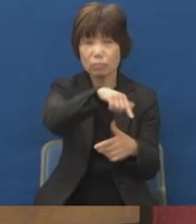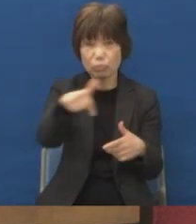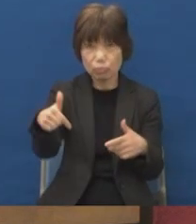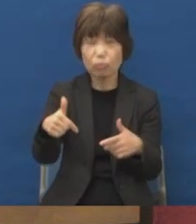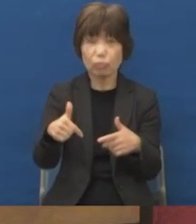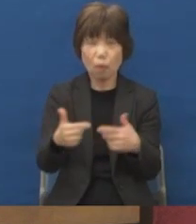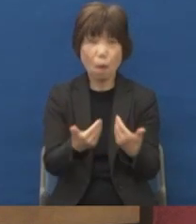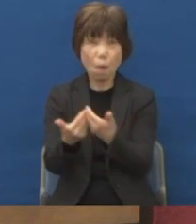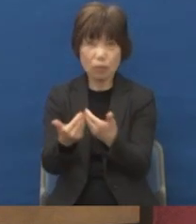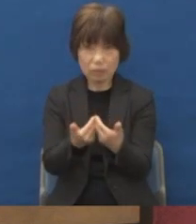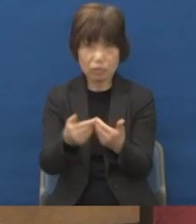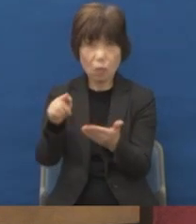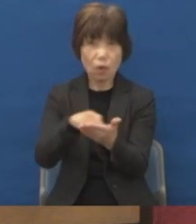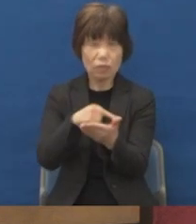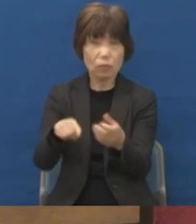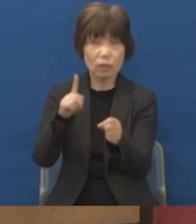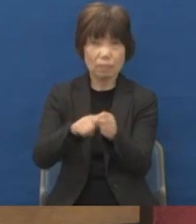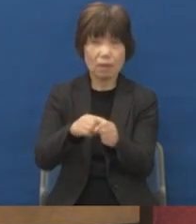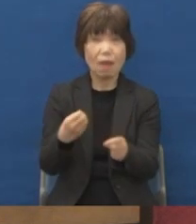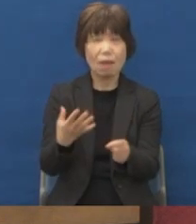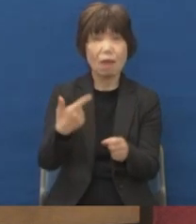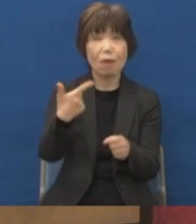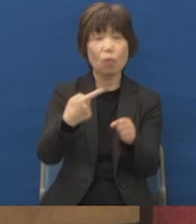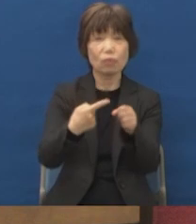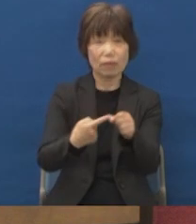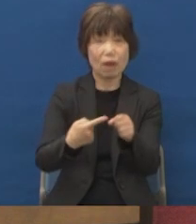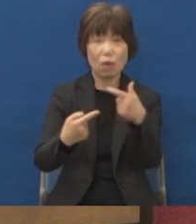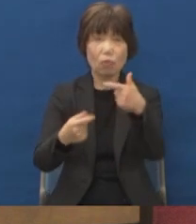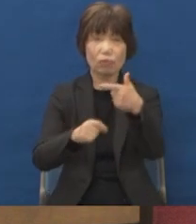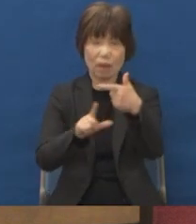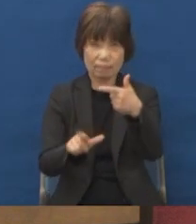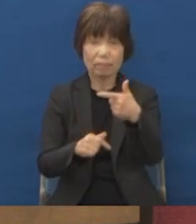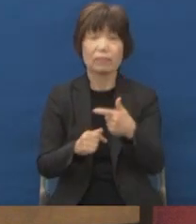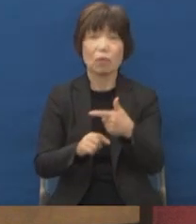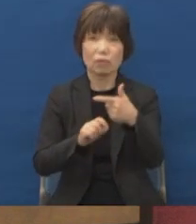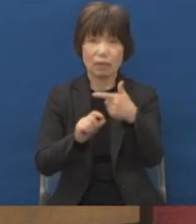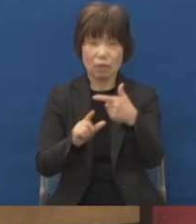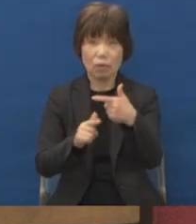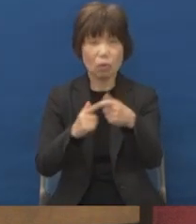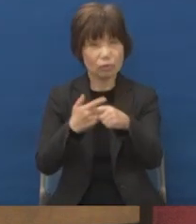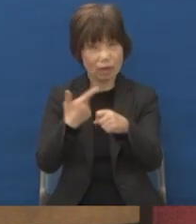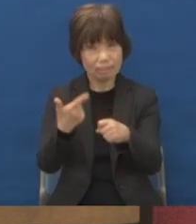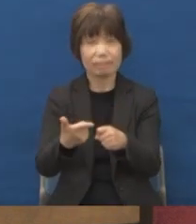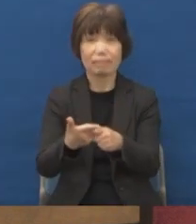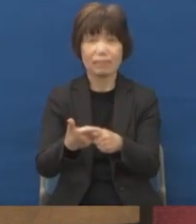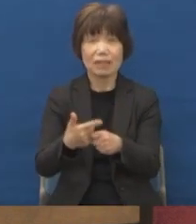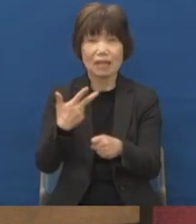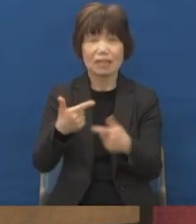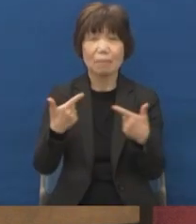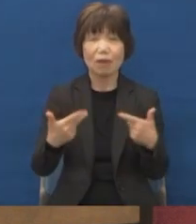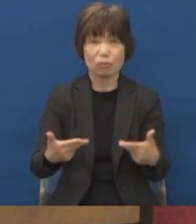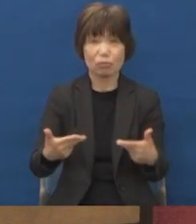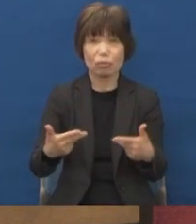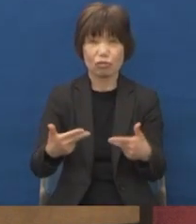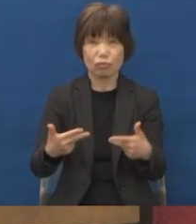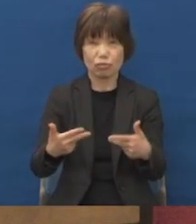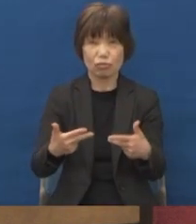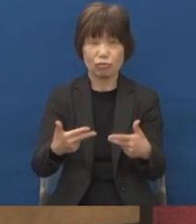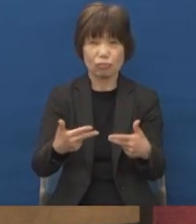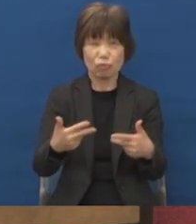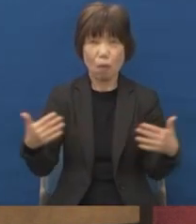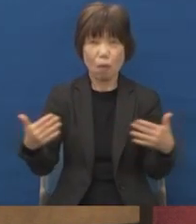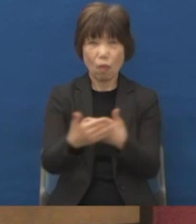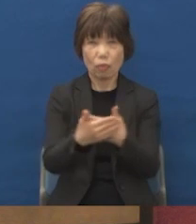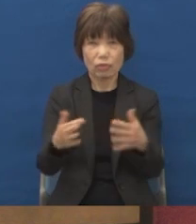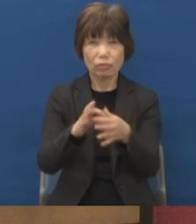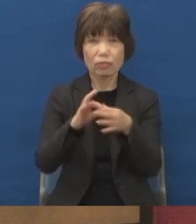消するため、令和6年6月実施予定の市バス新ダイヤにおいて、ご利用状況に応じた輸送